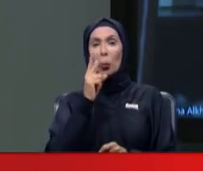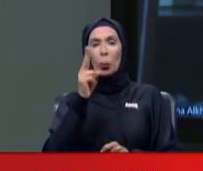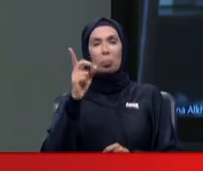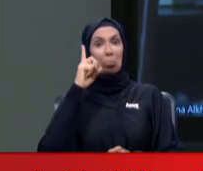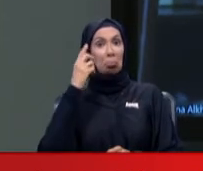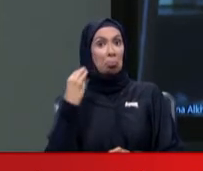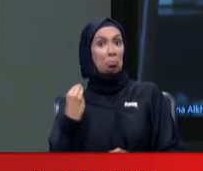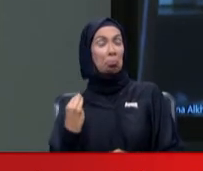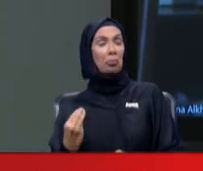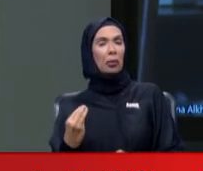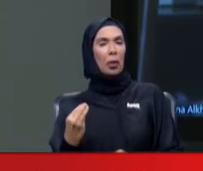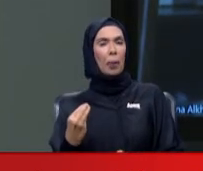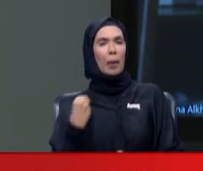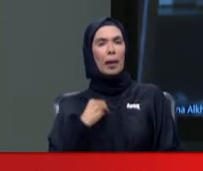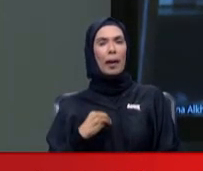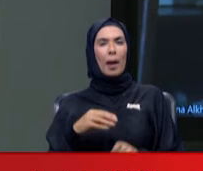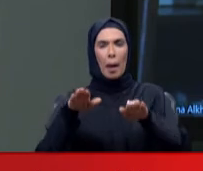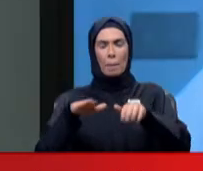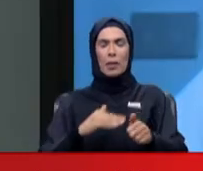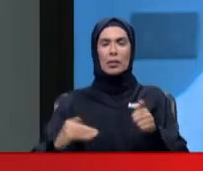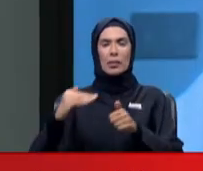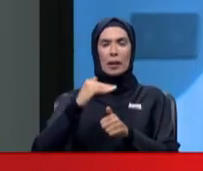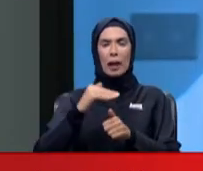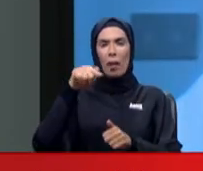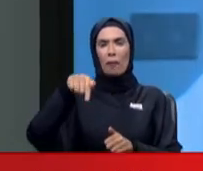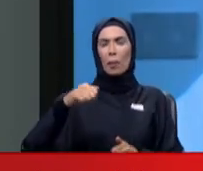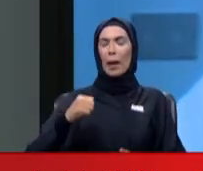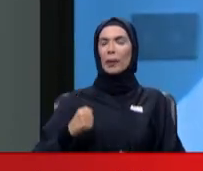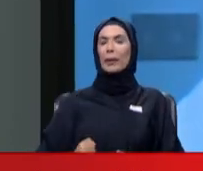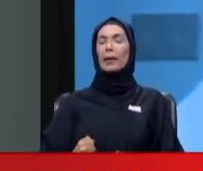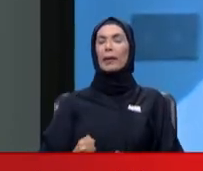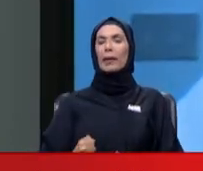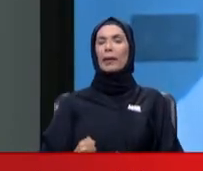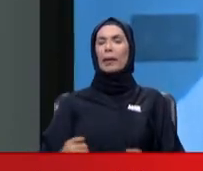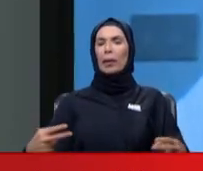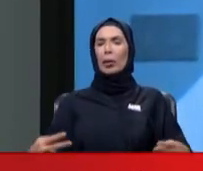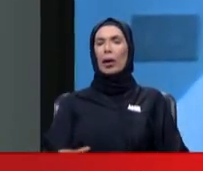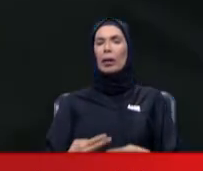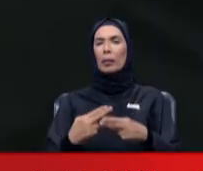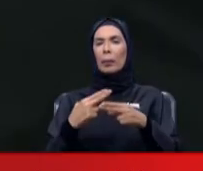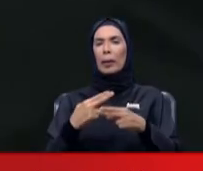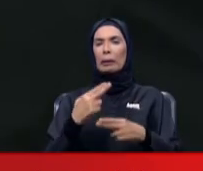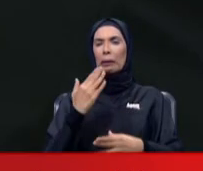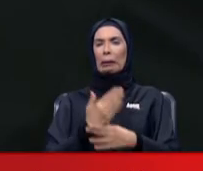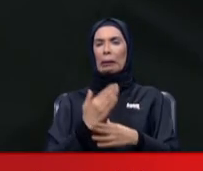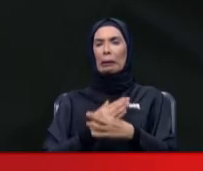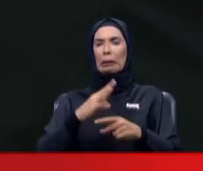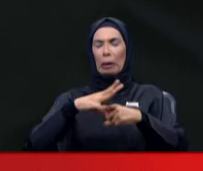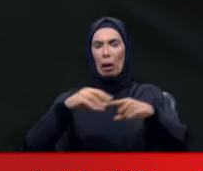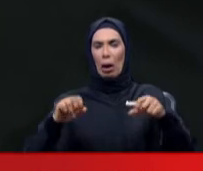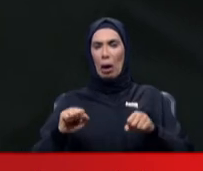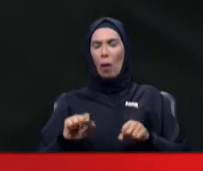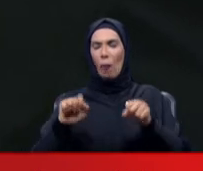إعجابهم الشديد بنموذج المجلس الأعلى للمرأة في مملكة البحرين للحد من التداعيات السلبية لجائحة